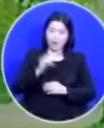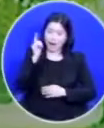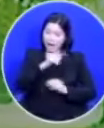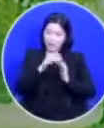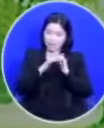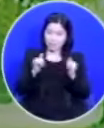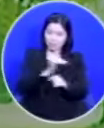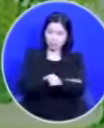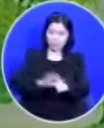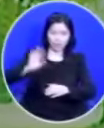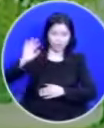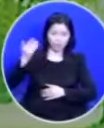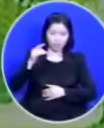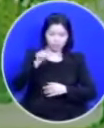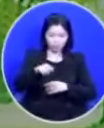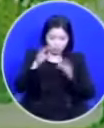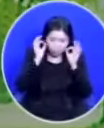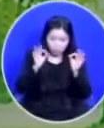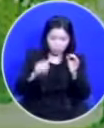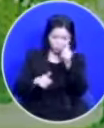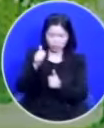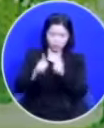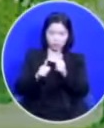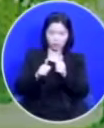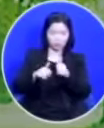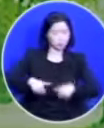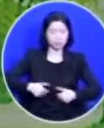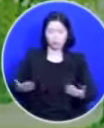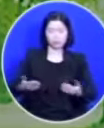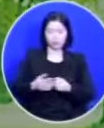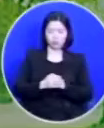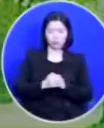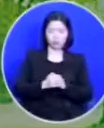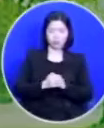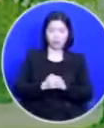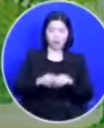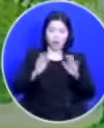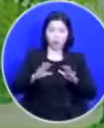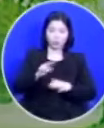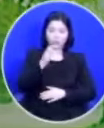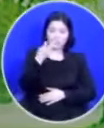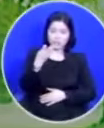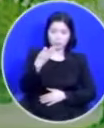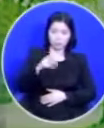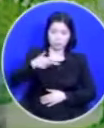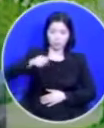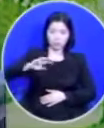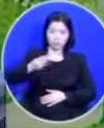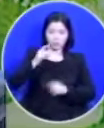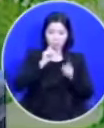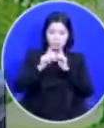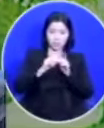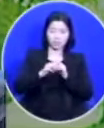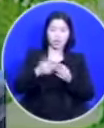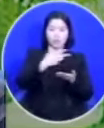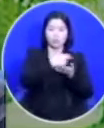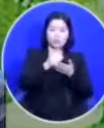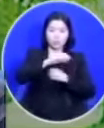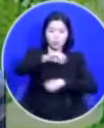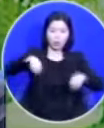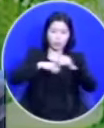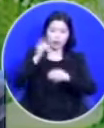잘 되는거 보고 시험 될 것도 없어요 오늘 13절 말씀을 보세요 주님은 오히려